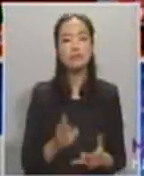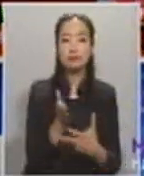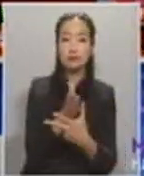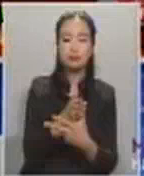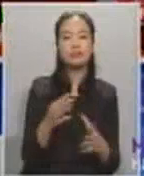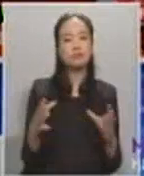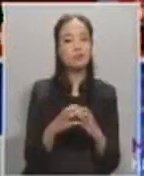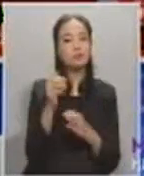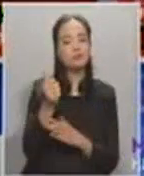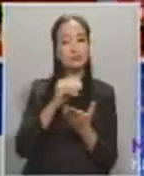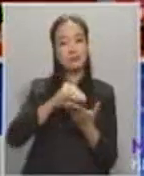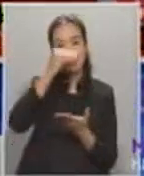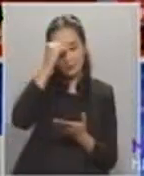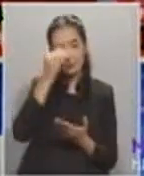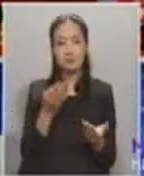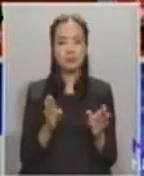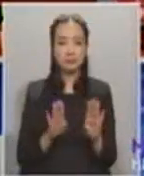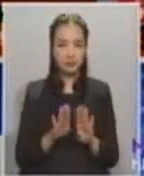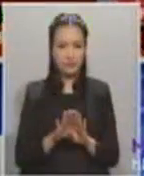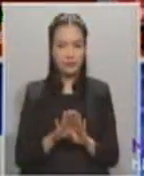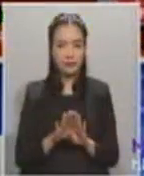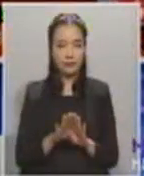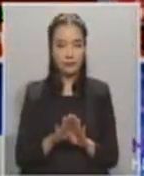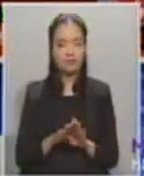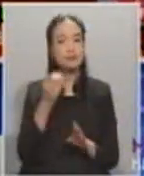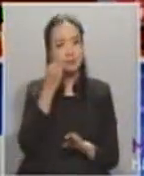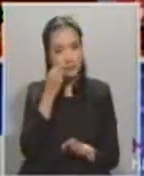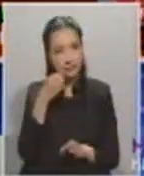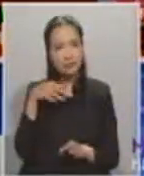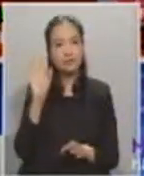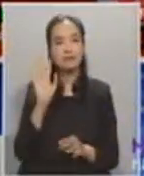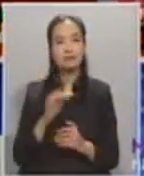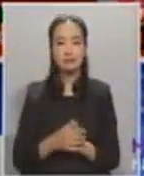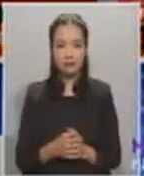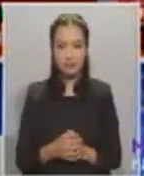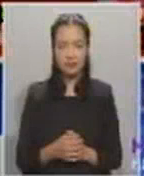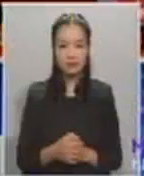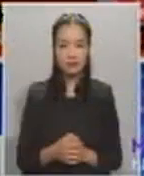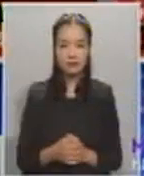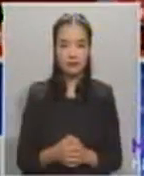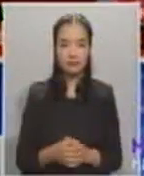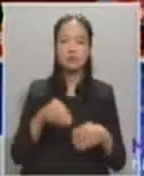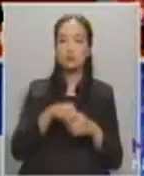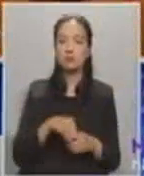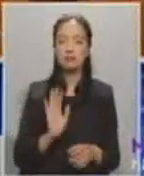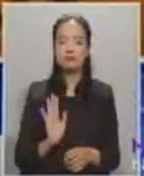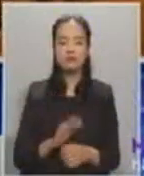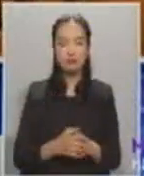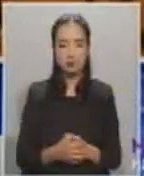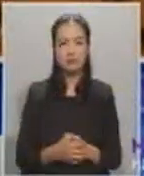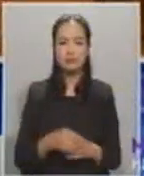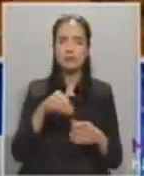ทอมซึ่งนักเรียนของเราส่วนใหญ่ก็กลับบ้านแล้วก็ไม่อยู่ในตุรกีนะครับเห